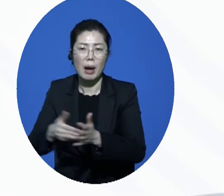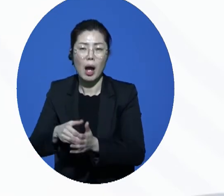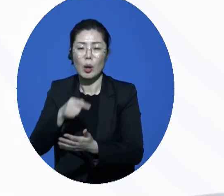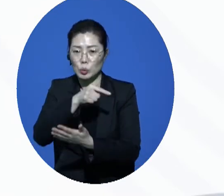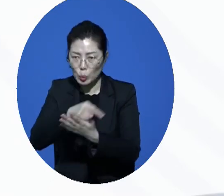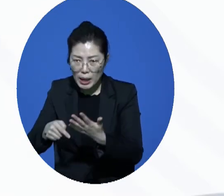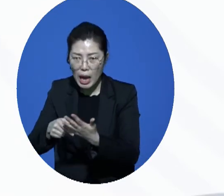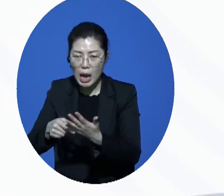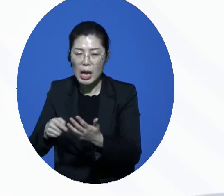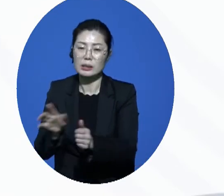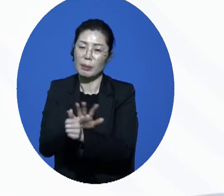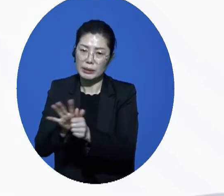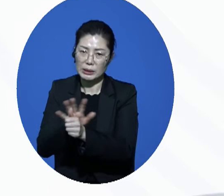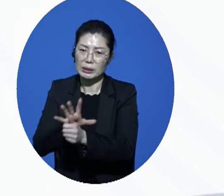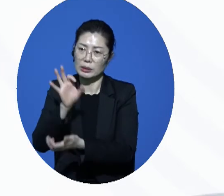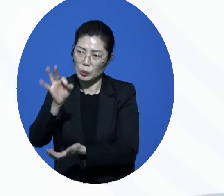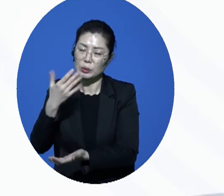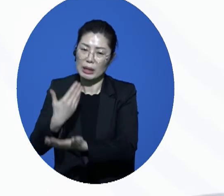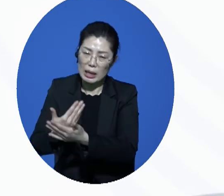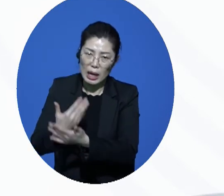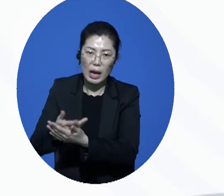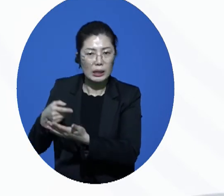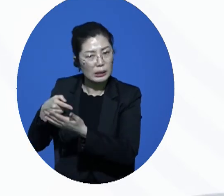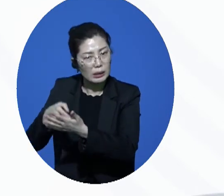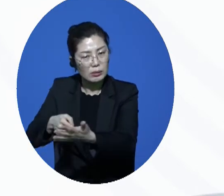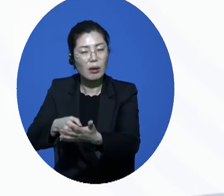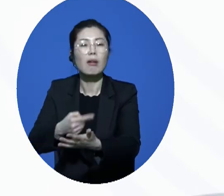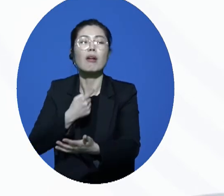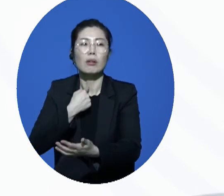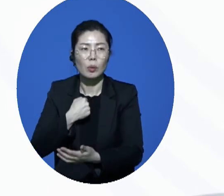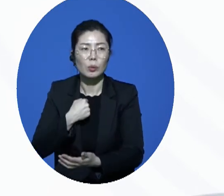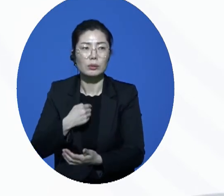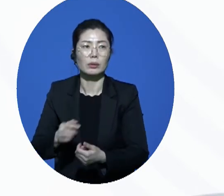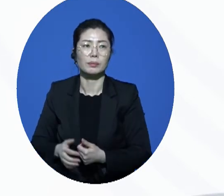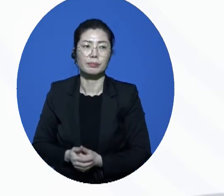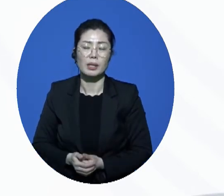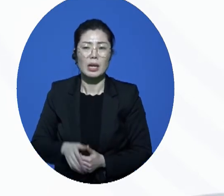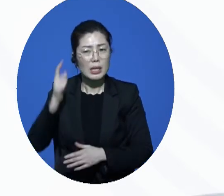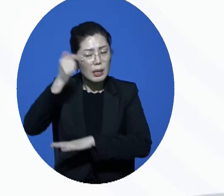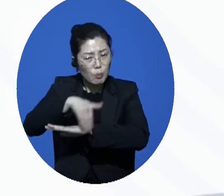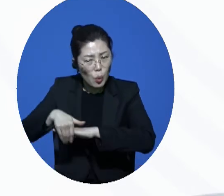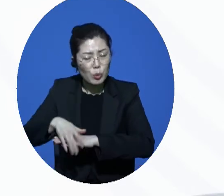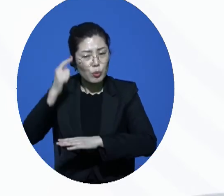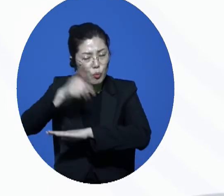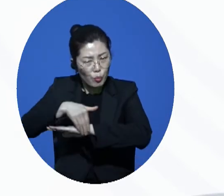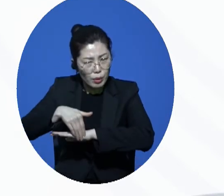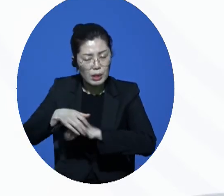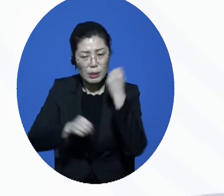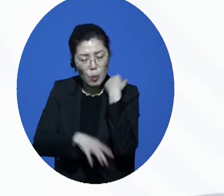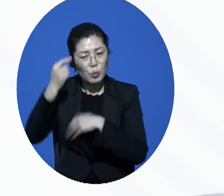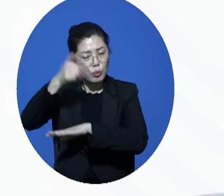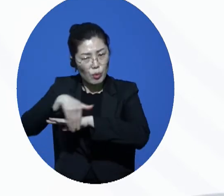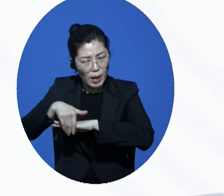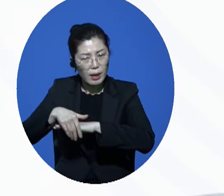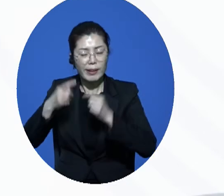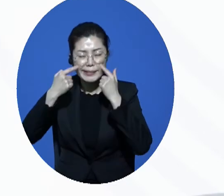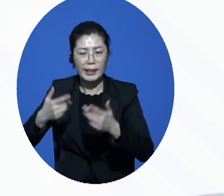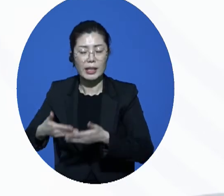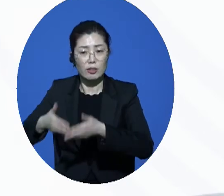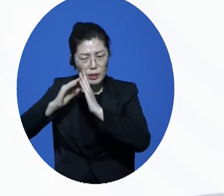손해배상과 함께 저희가 요구했던 것은 기본 계획을 명확하게 수립하고 관련한 표준